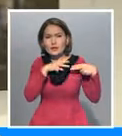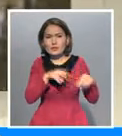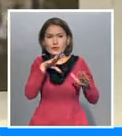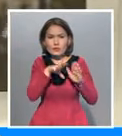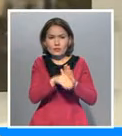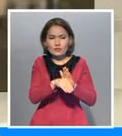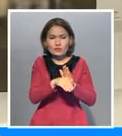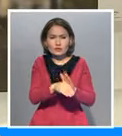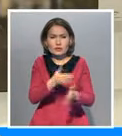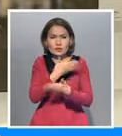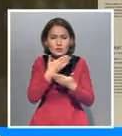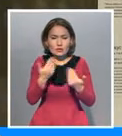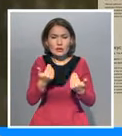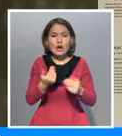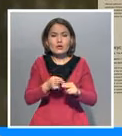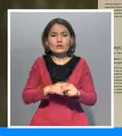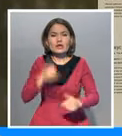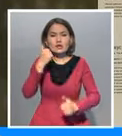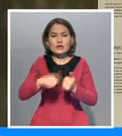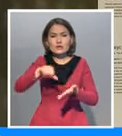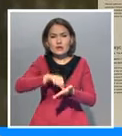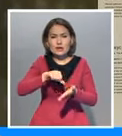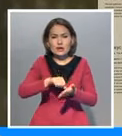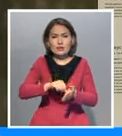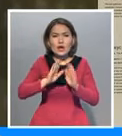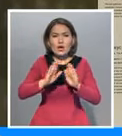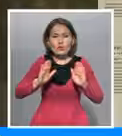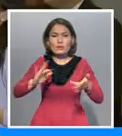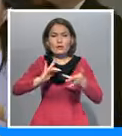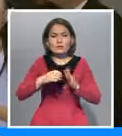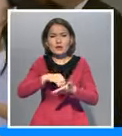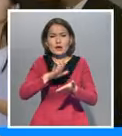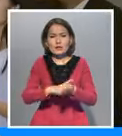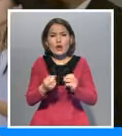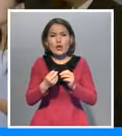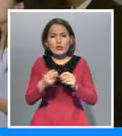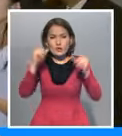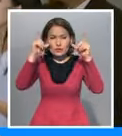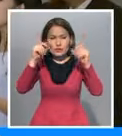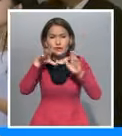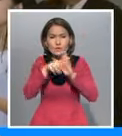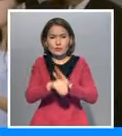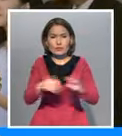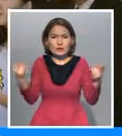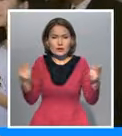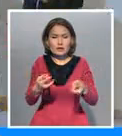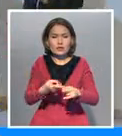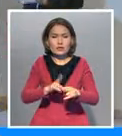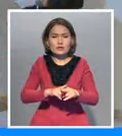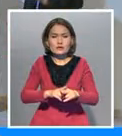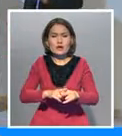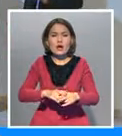қатарына еніп көрген емес. Жарысқа қатысқысы келген үміткер көрме сайтында тіркеліп, 12 суретке дейін жүктей алады. Ал көрменің бас